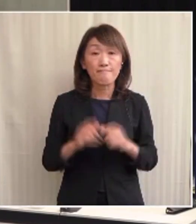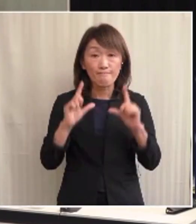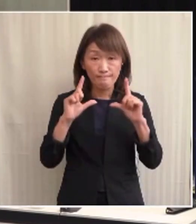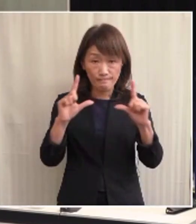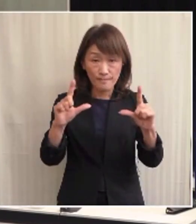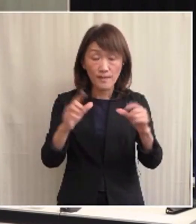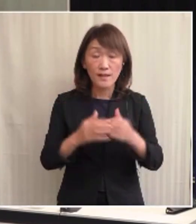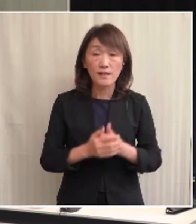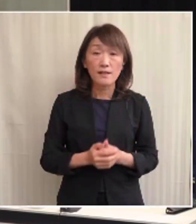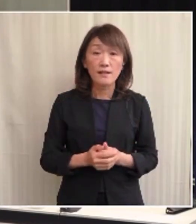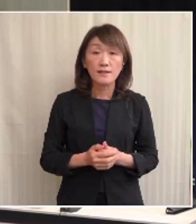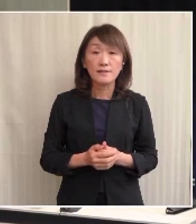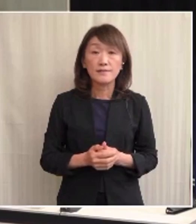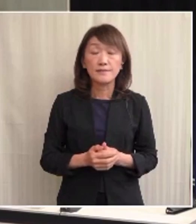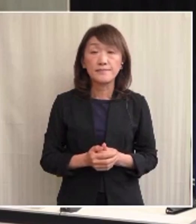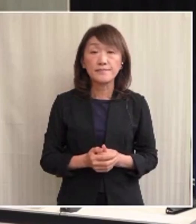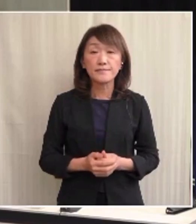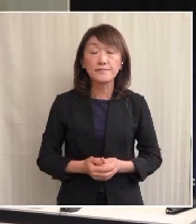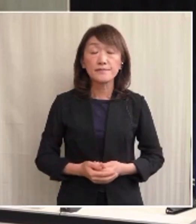そうですね、